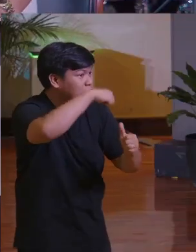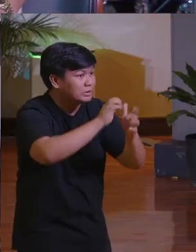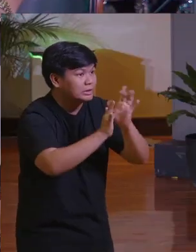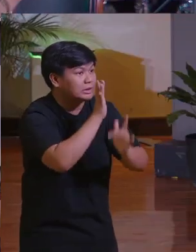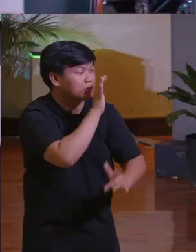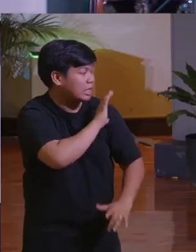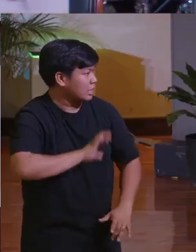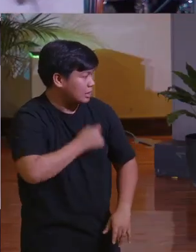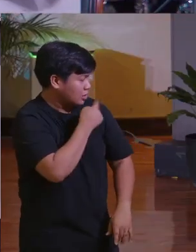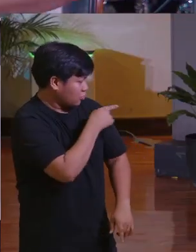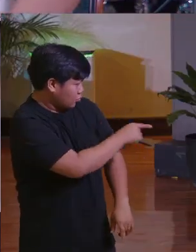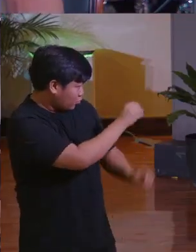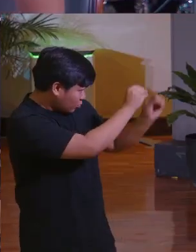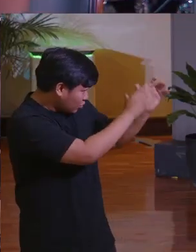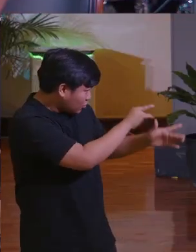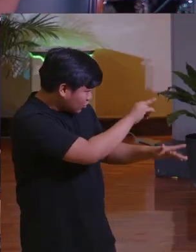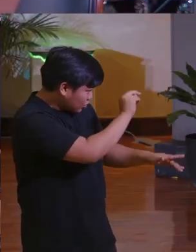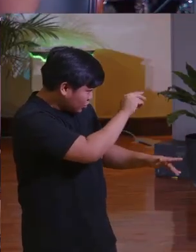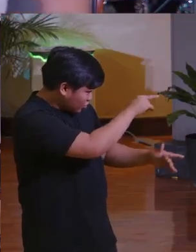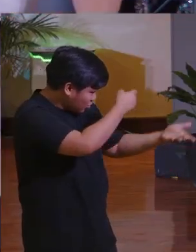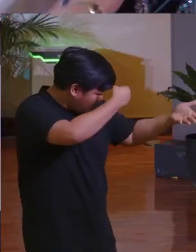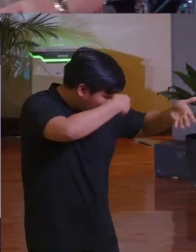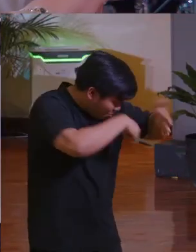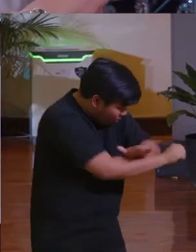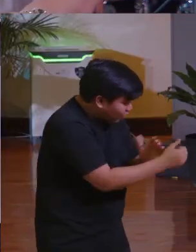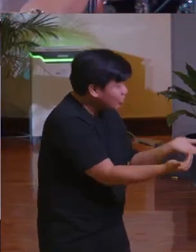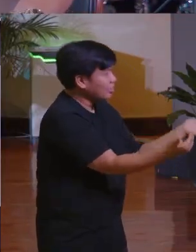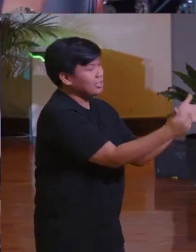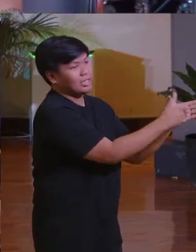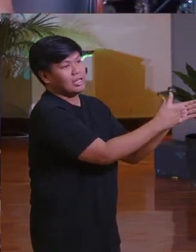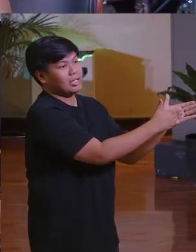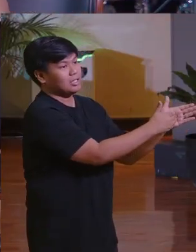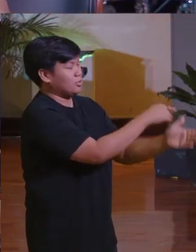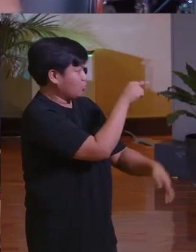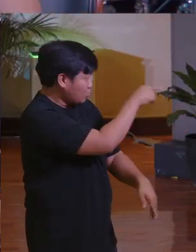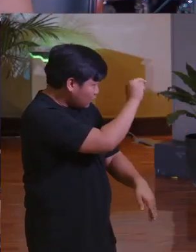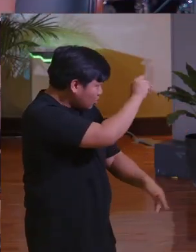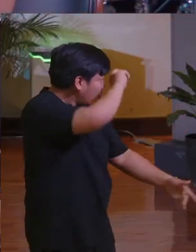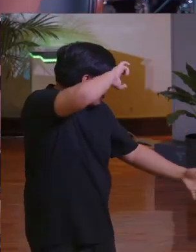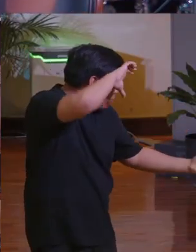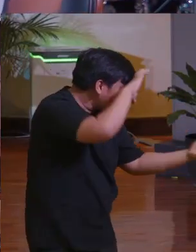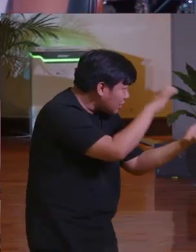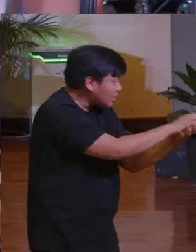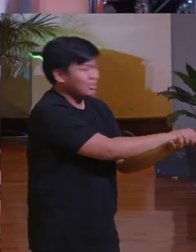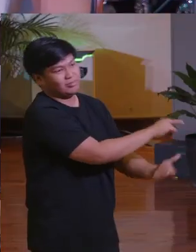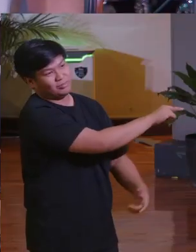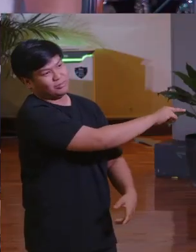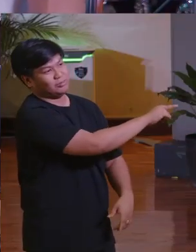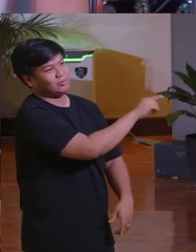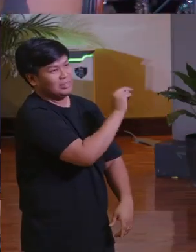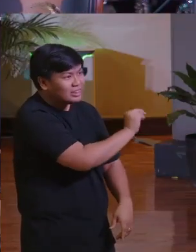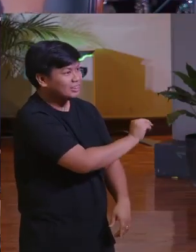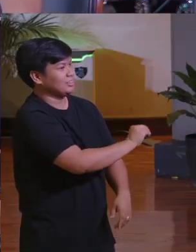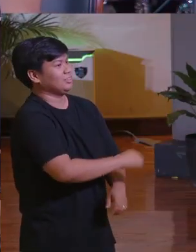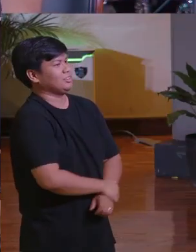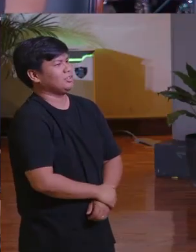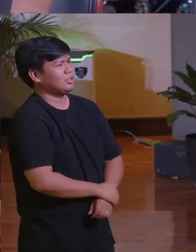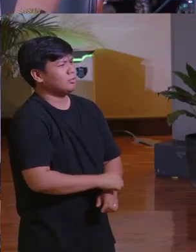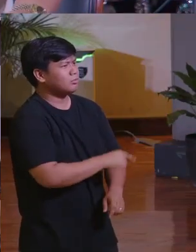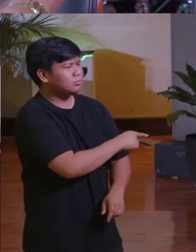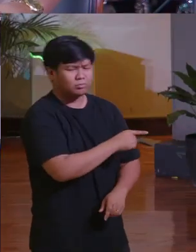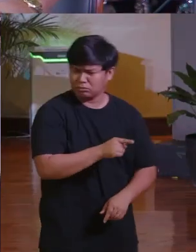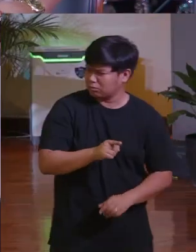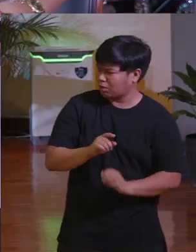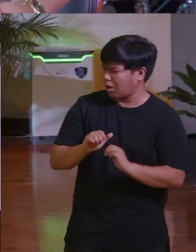must be born again. Dapat i-born again kita, pero dapat manampalataya ka rin. You must believe. Paano nangyari